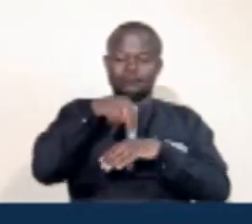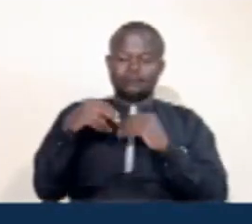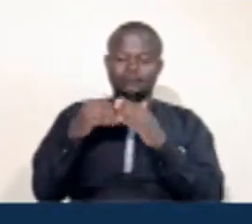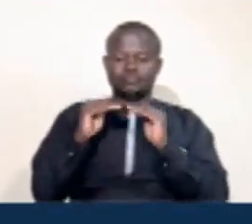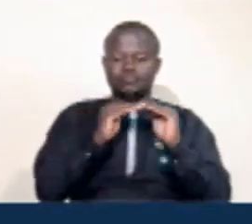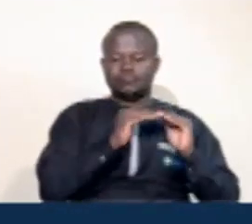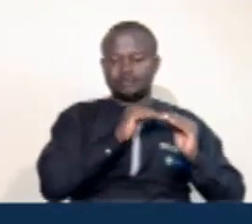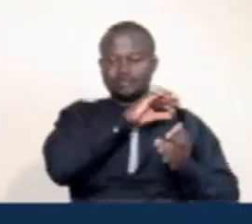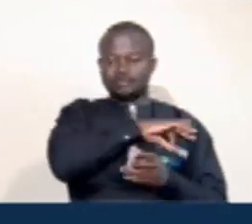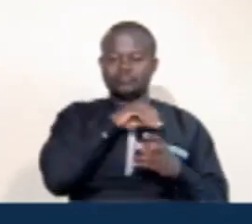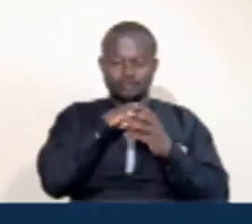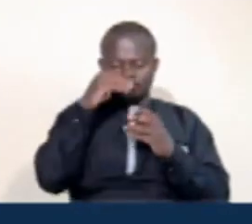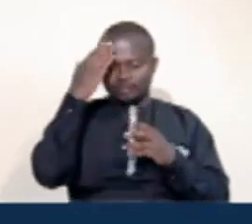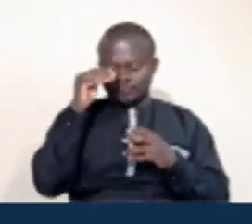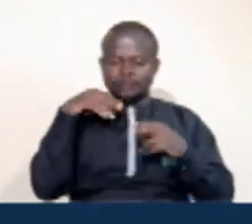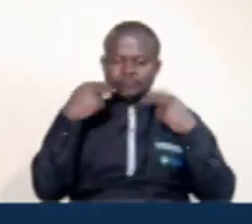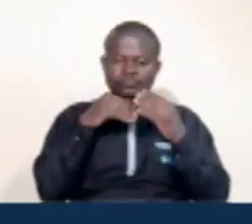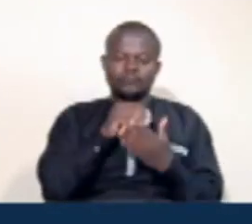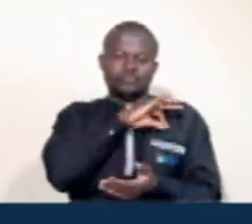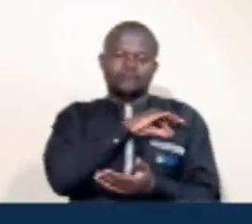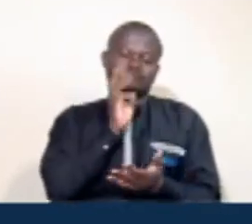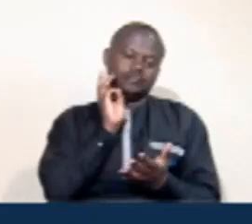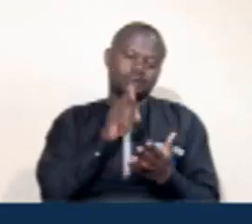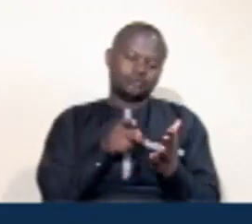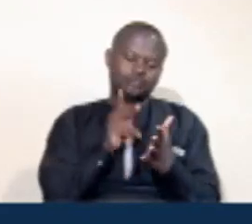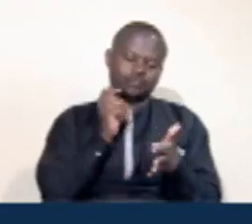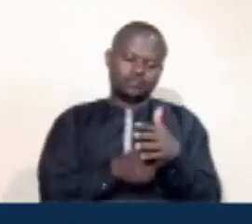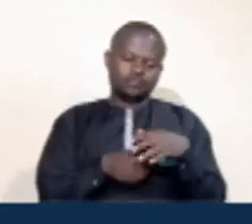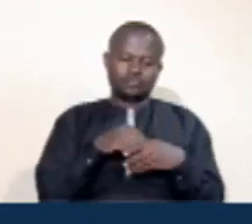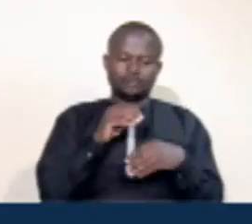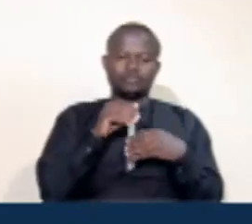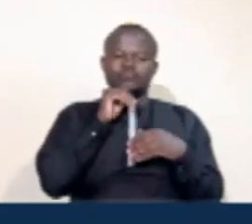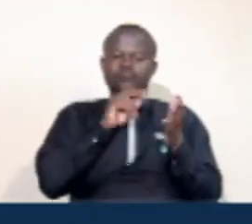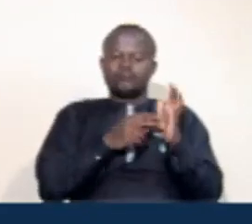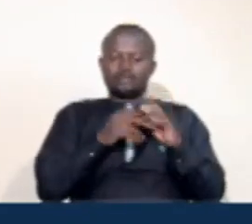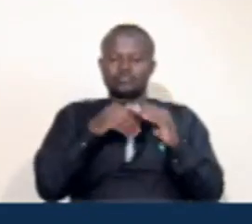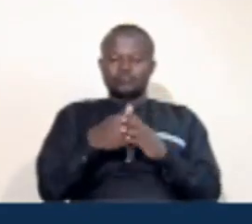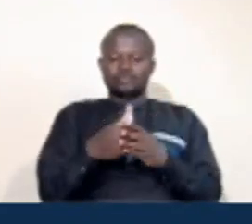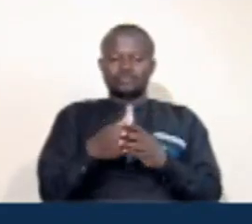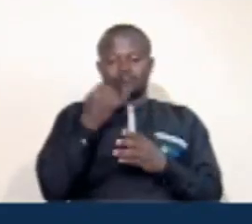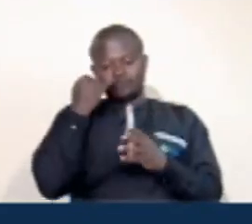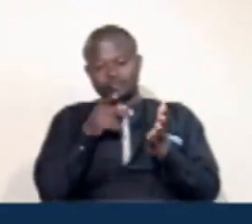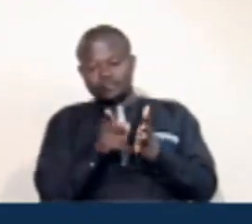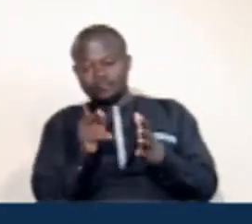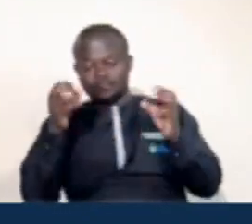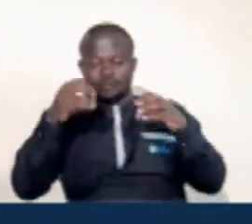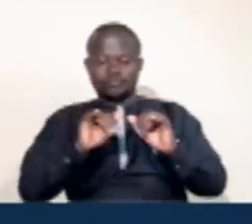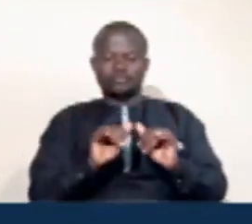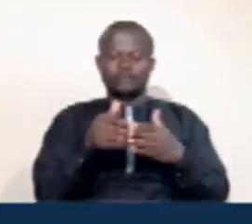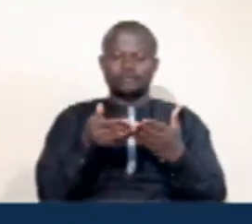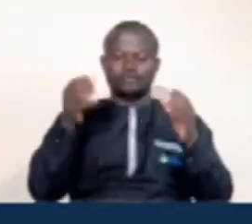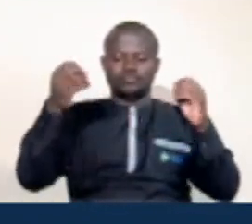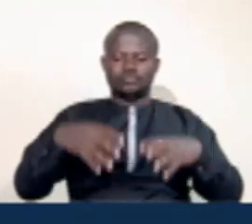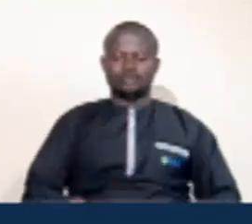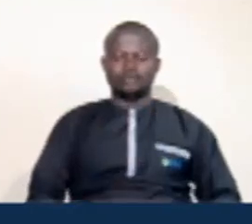kuko hotel ni inyungu kizasora nisora umusoro ntabwo uvuga ngo uragikinga ubwo bawusoreye Kigali uragoma Kigali